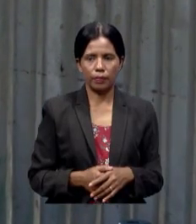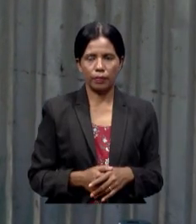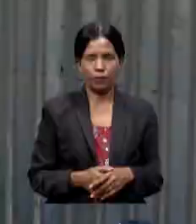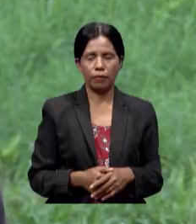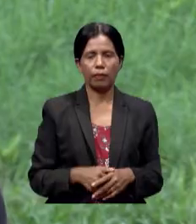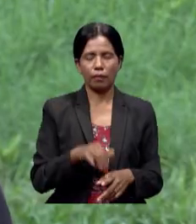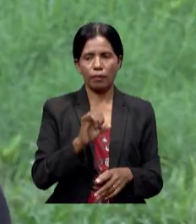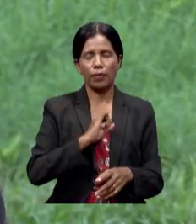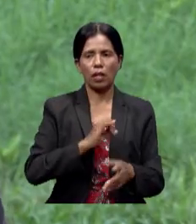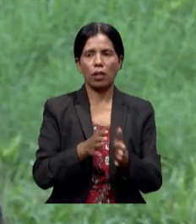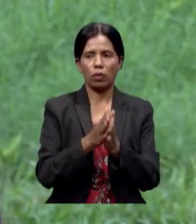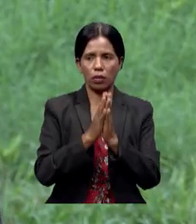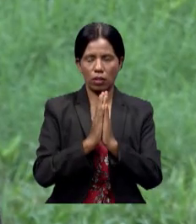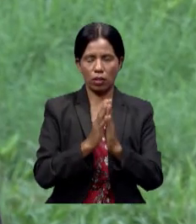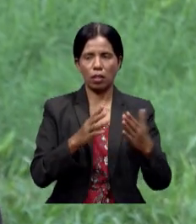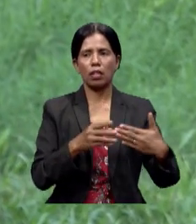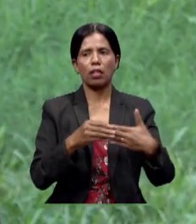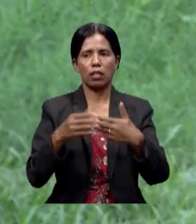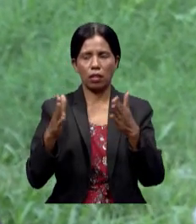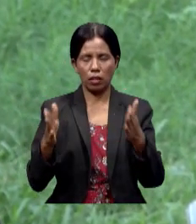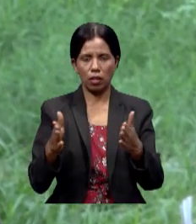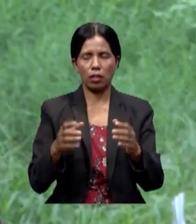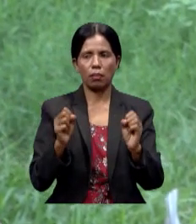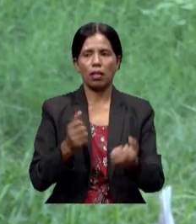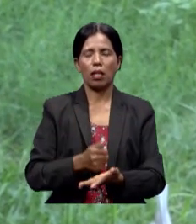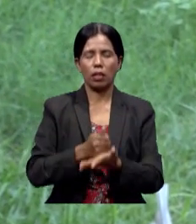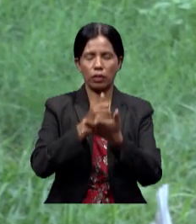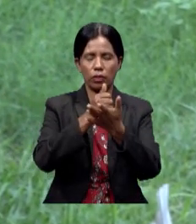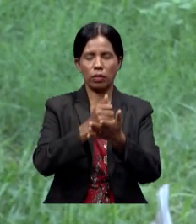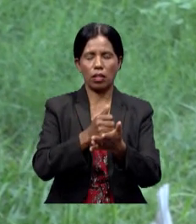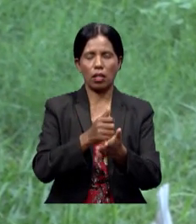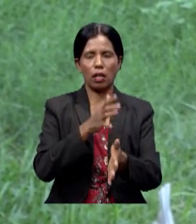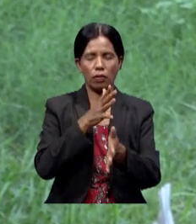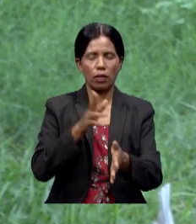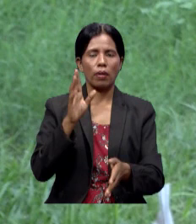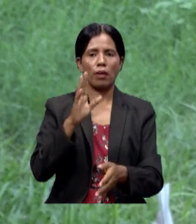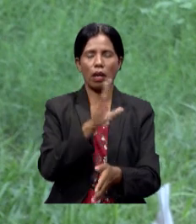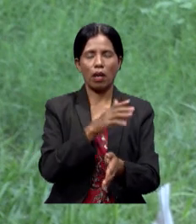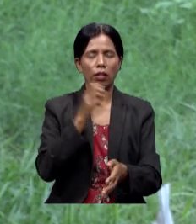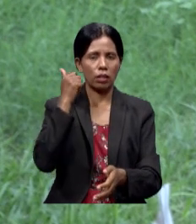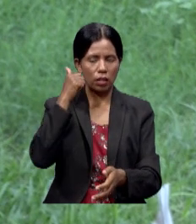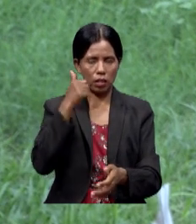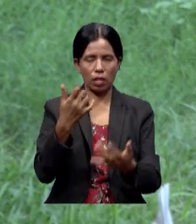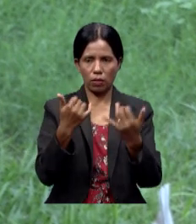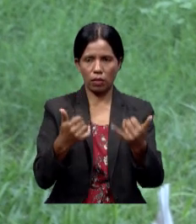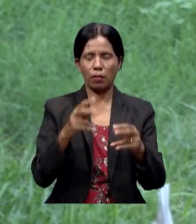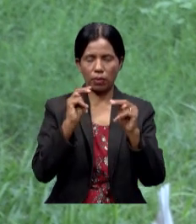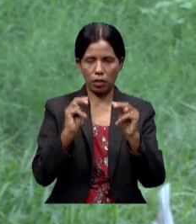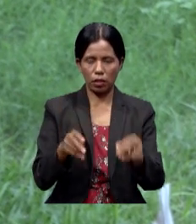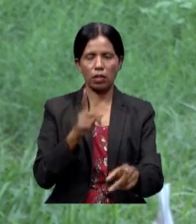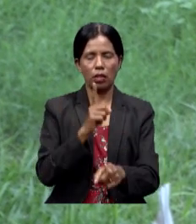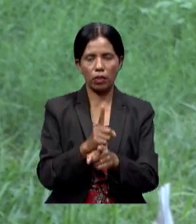Sim, nem eu vou subir na ilum sira. Bele tomata netik babu mena nia kondisang agora ne. Tamba kutar ni persisa